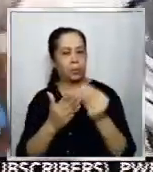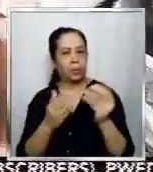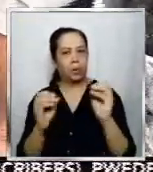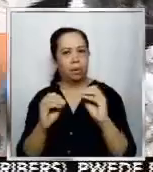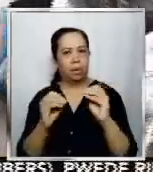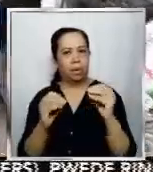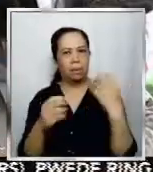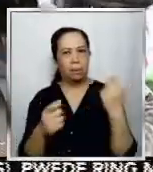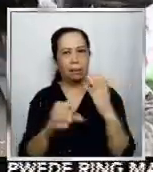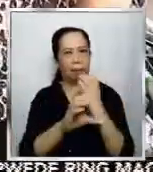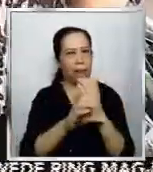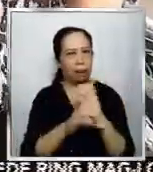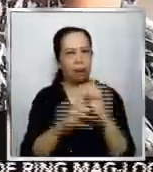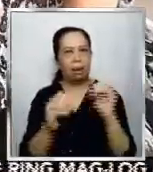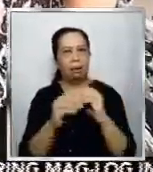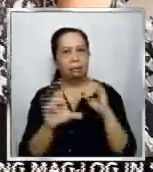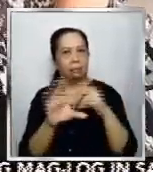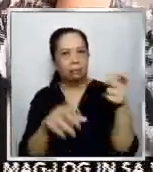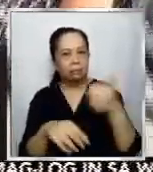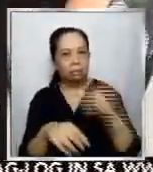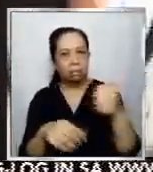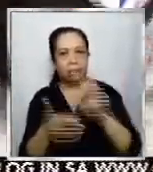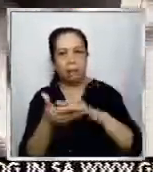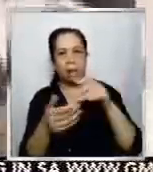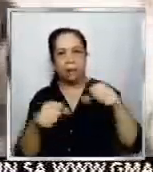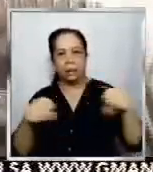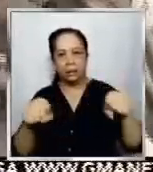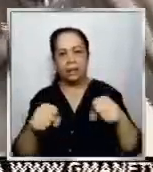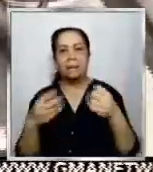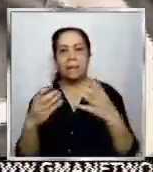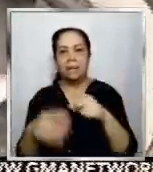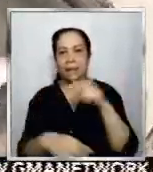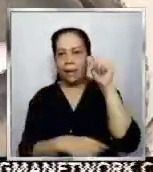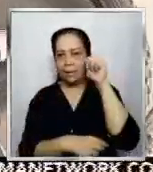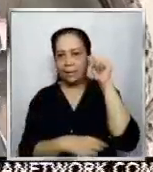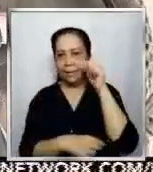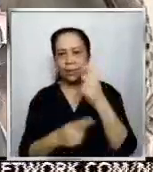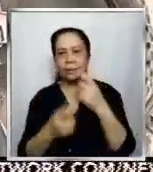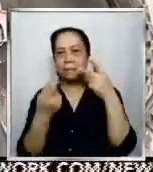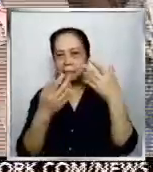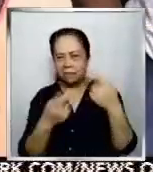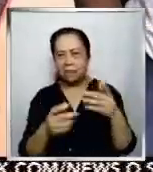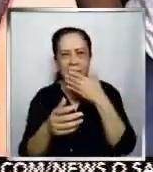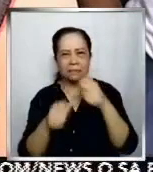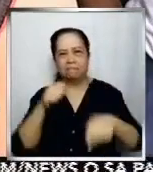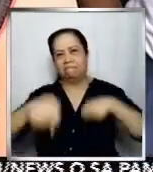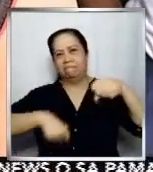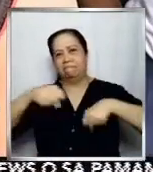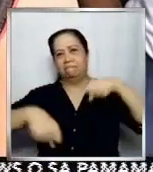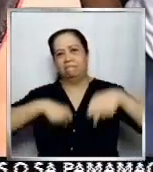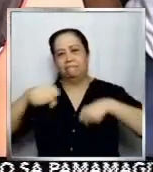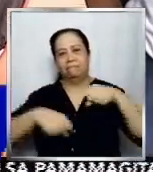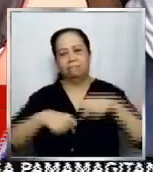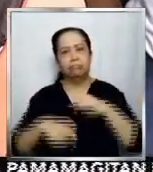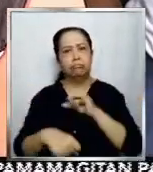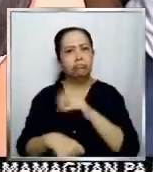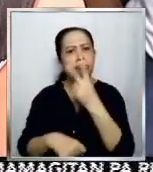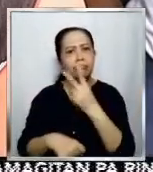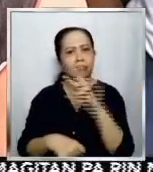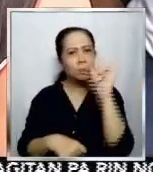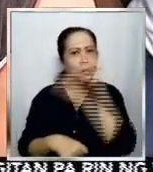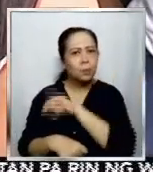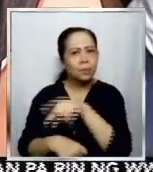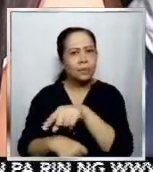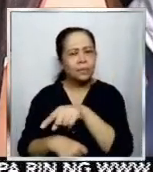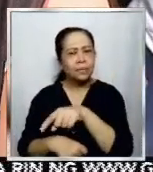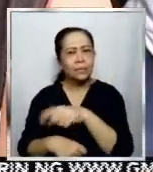ang pamasahe sa tricycle, marami ang tulad ni Andre na balak na lang magbisikleta. Oh, nakita ko po sa bodega yan eh. Katagalan,